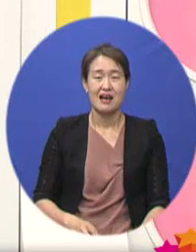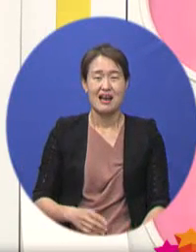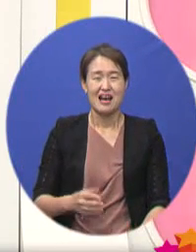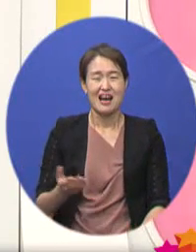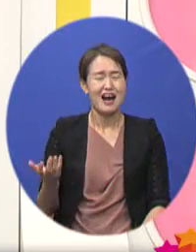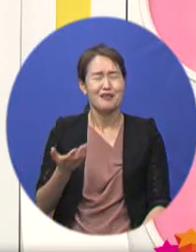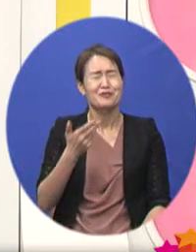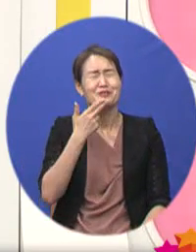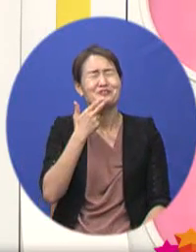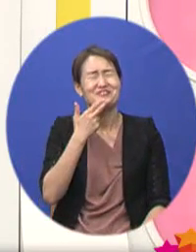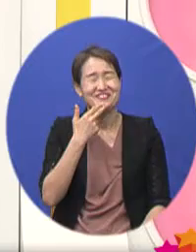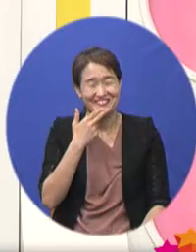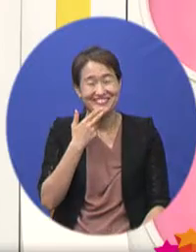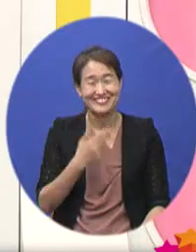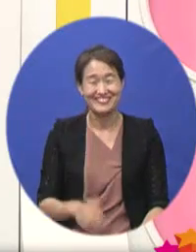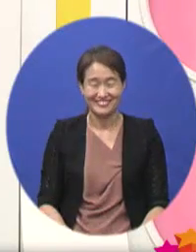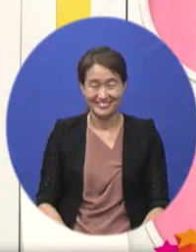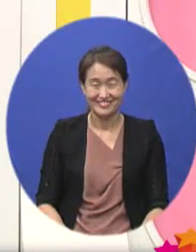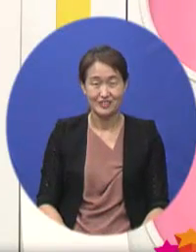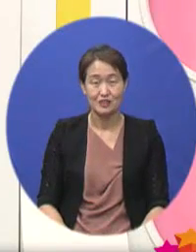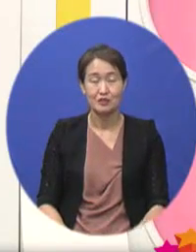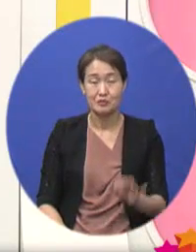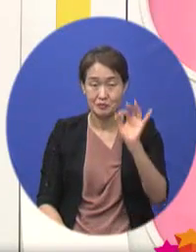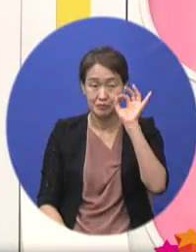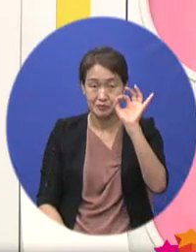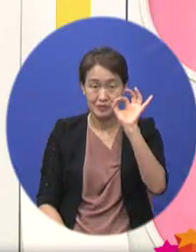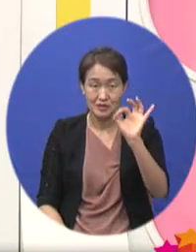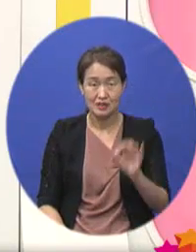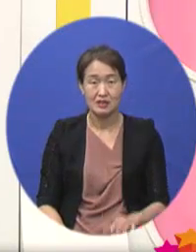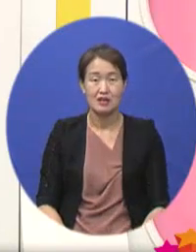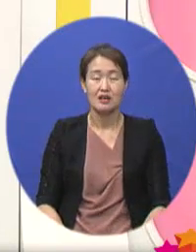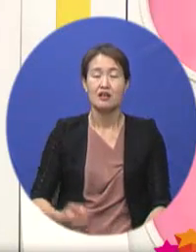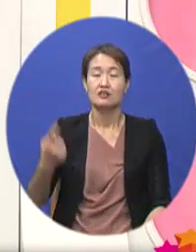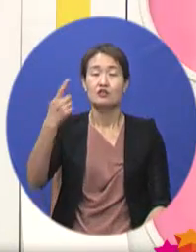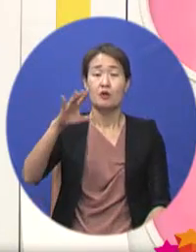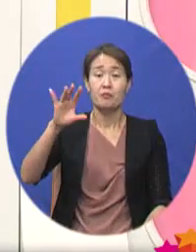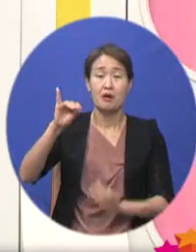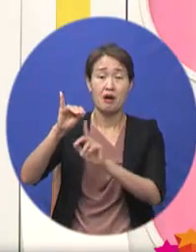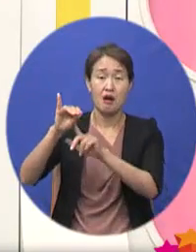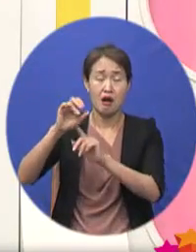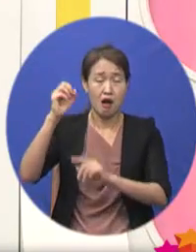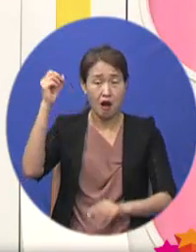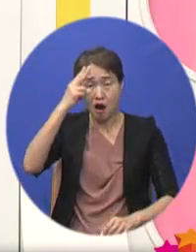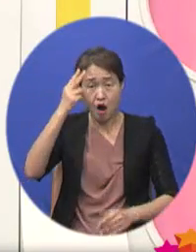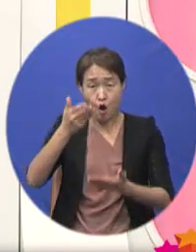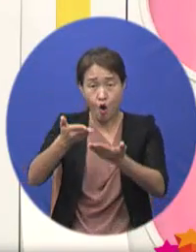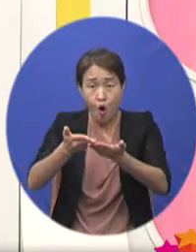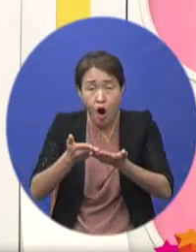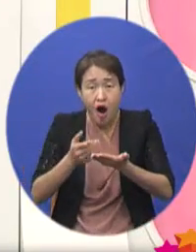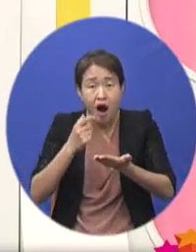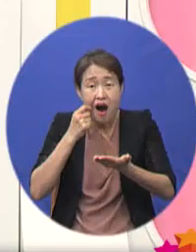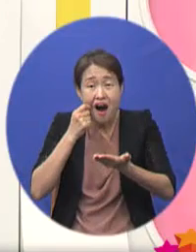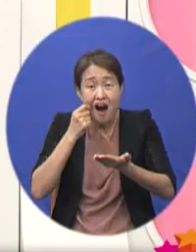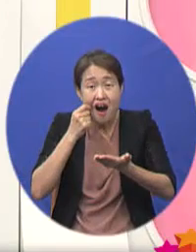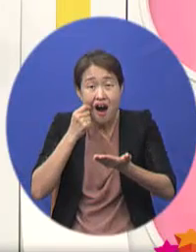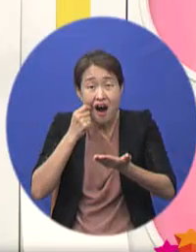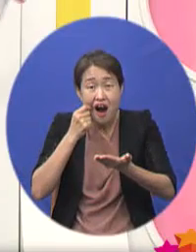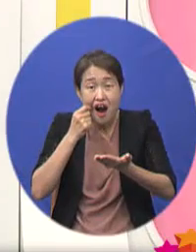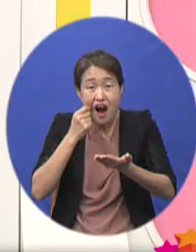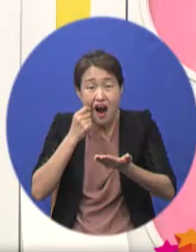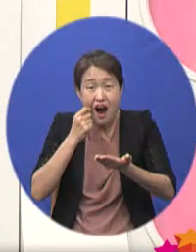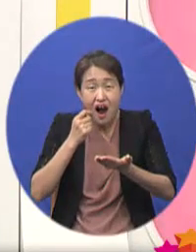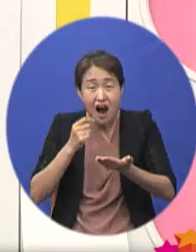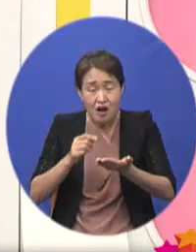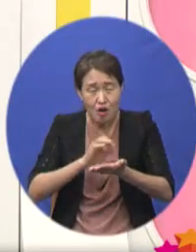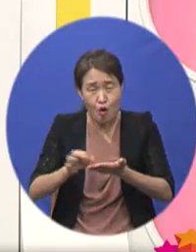물어볼게요. 예. 예. 우리 정동호 어르신께 천만 원이 하늘에서 뚝 떨어졌다. 오. 하늘에서. 세상에. 이거